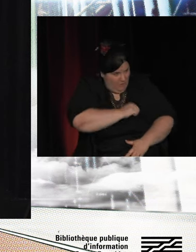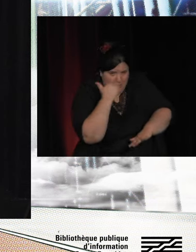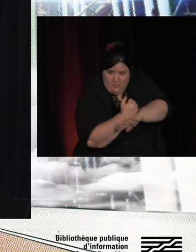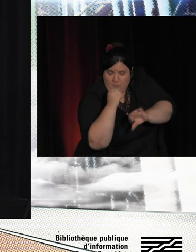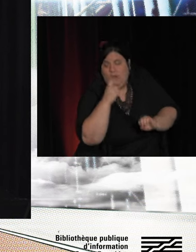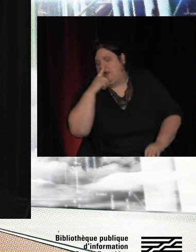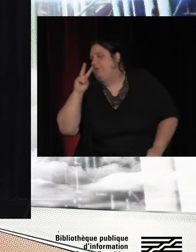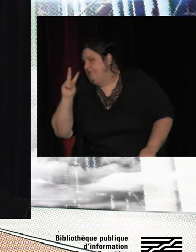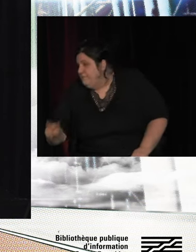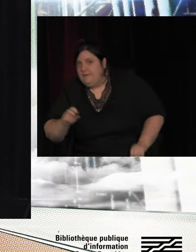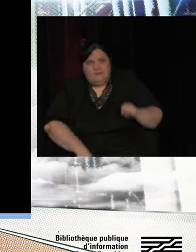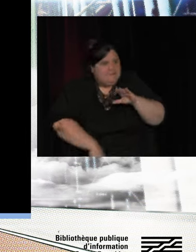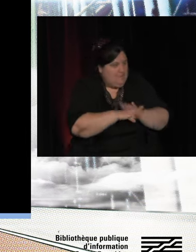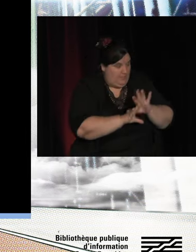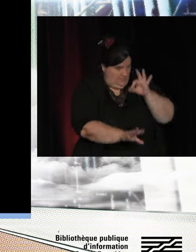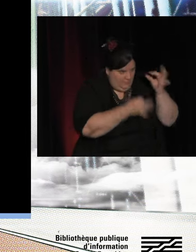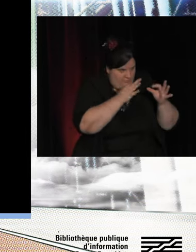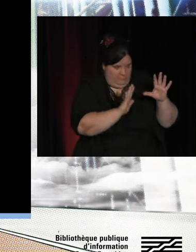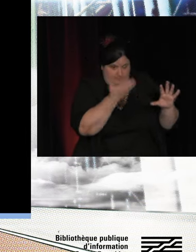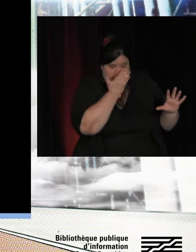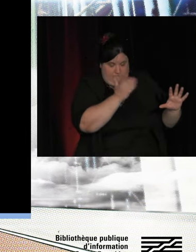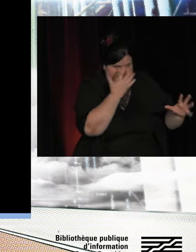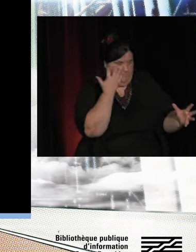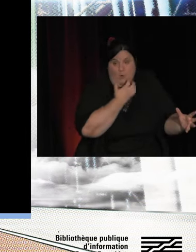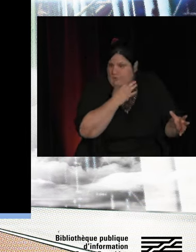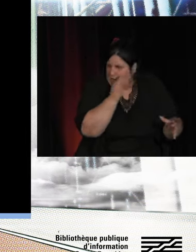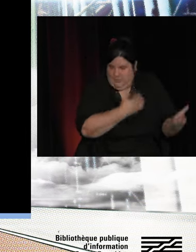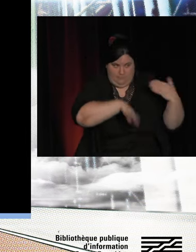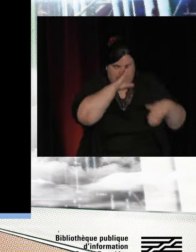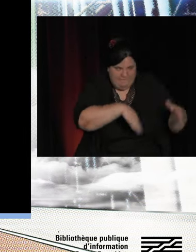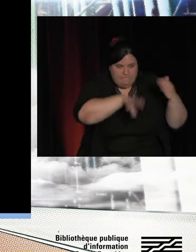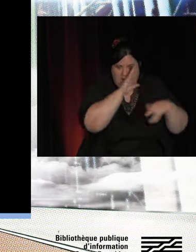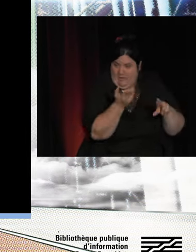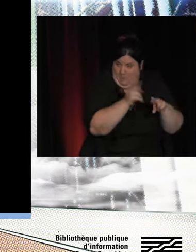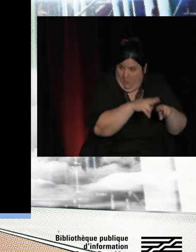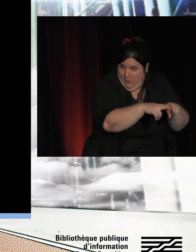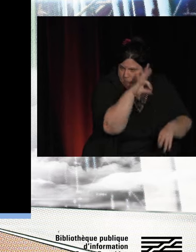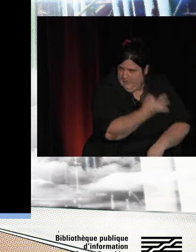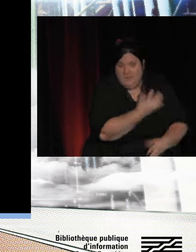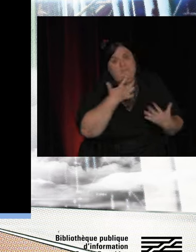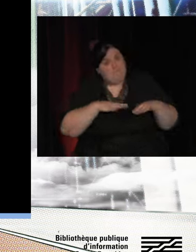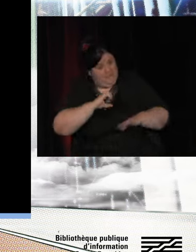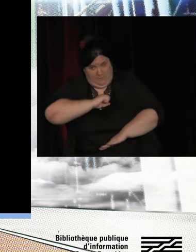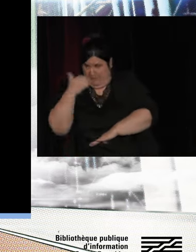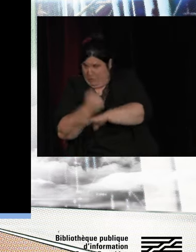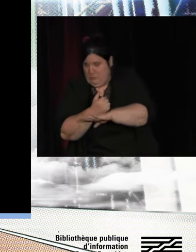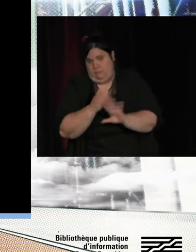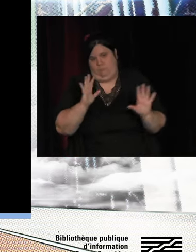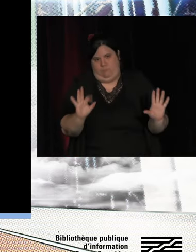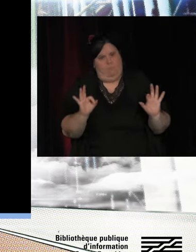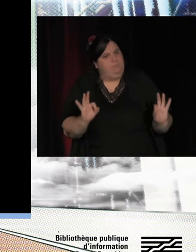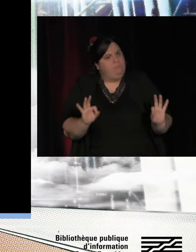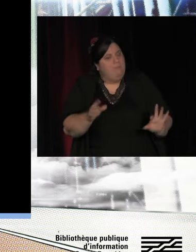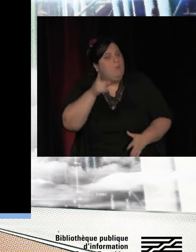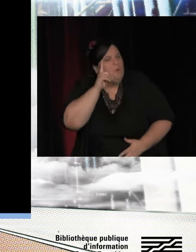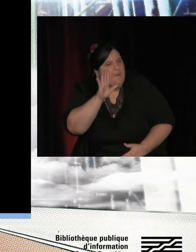est horrible à découvrir. Personne ne dit le contraire. Mais pour le speedrun, ça va. Pourquoi? Parce que, ah oui, il y a un concept